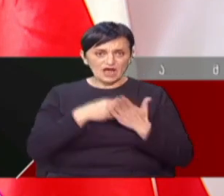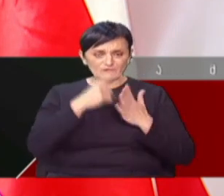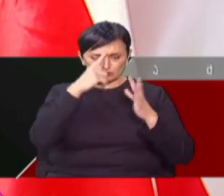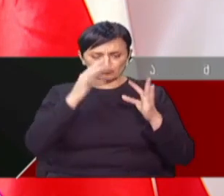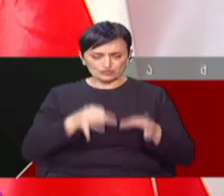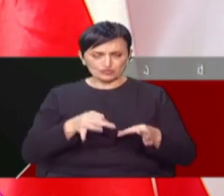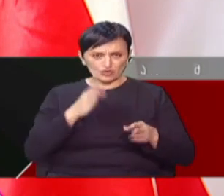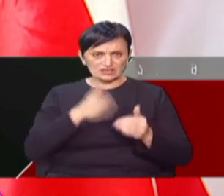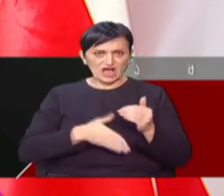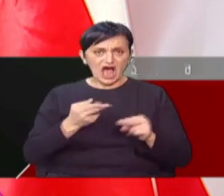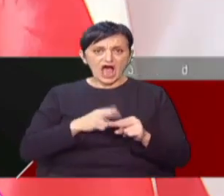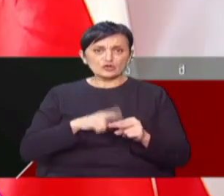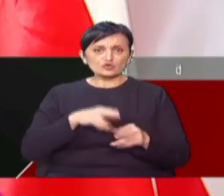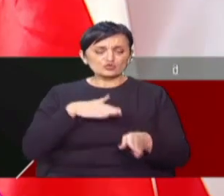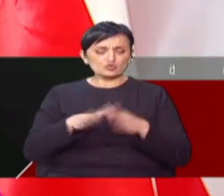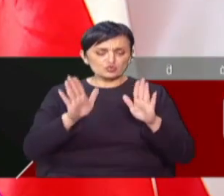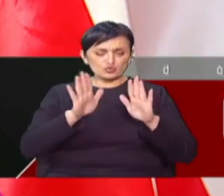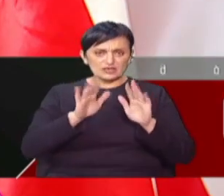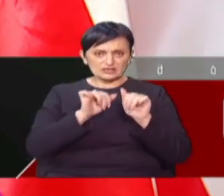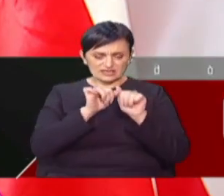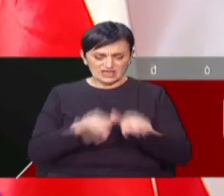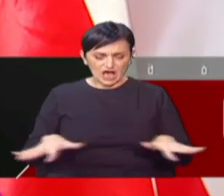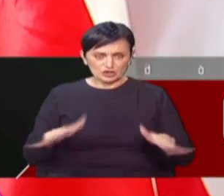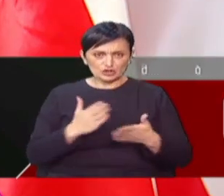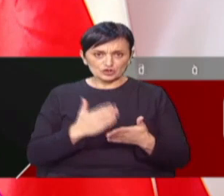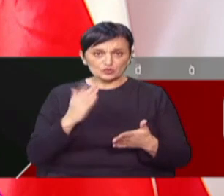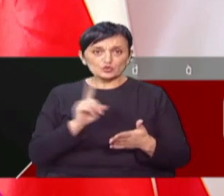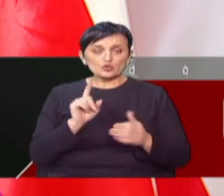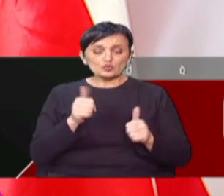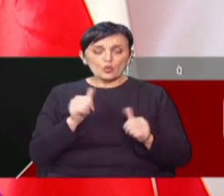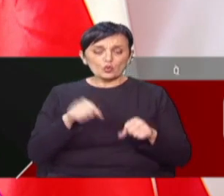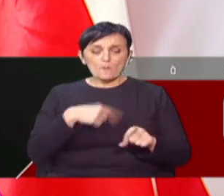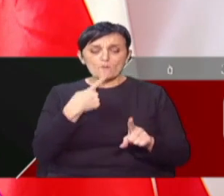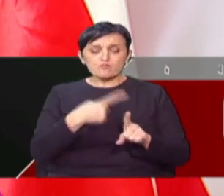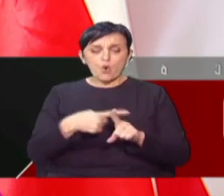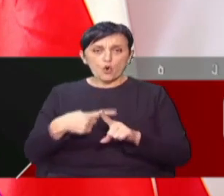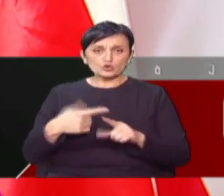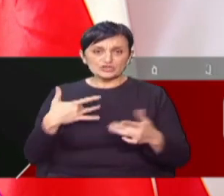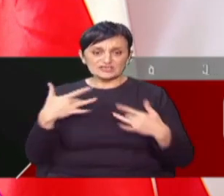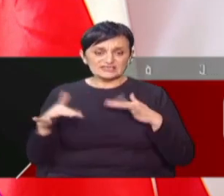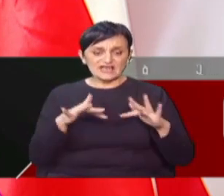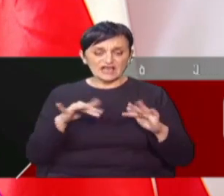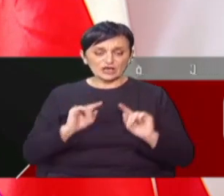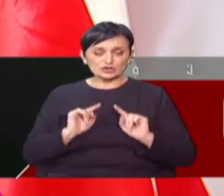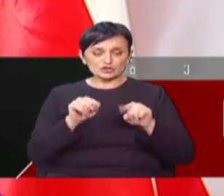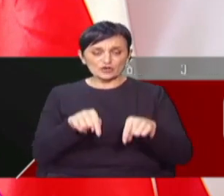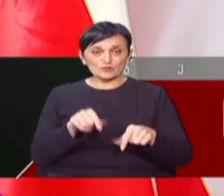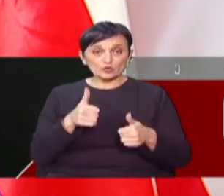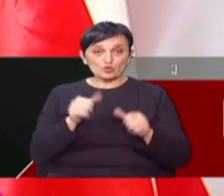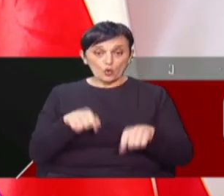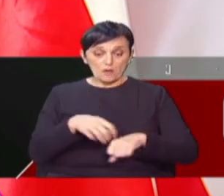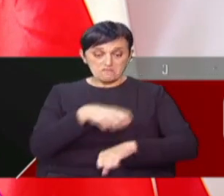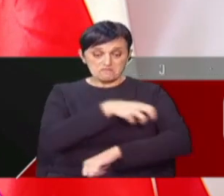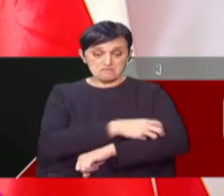დასასრულისკენ ეს არის სრული დაშლა როგორ შეიძლება რომ რაღაც პოზიტიურ სცენარში შევიდეს როგორ შეიძლება რომ ამ